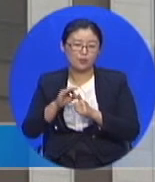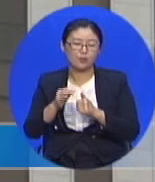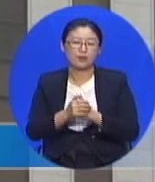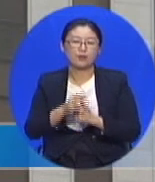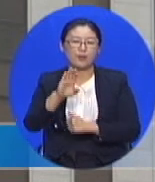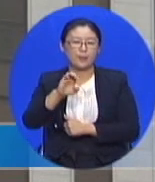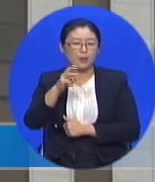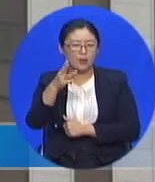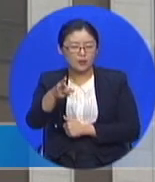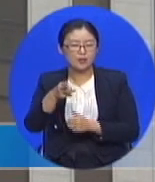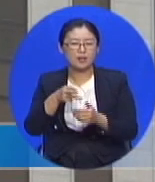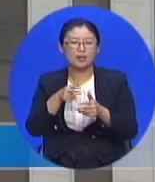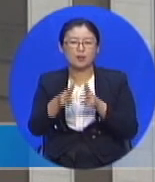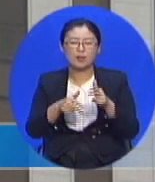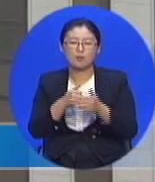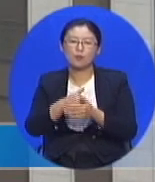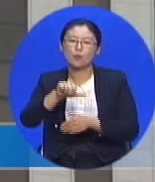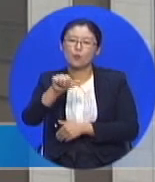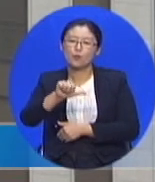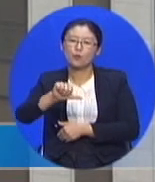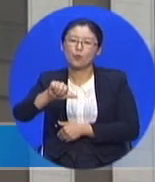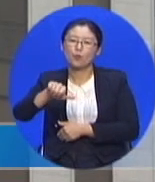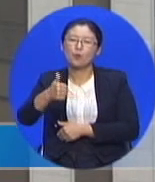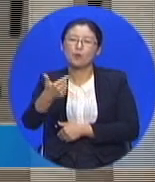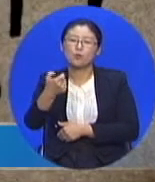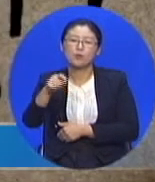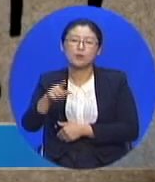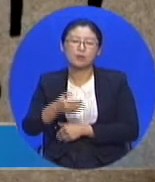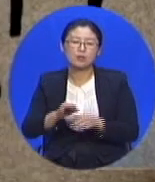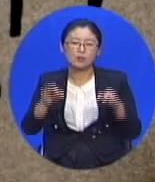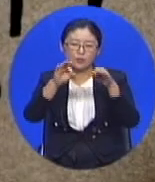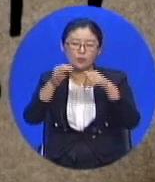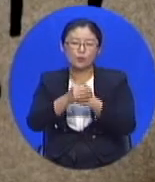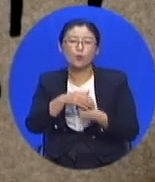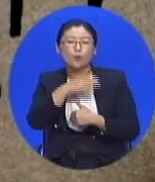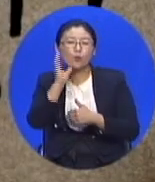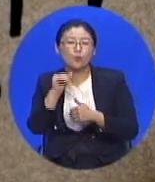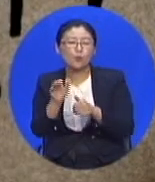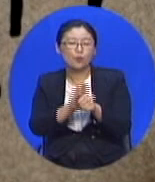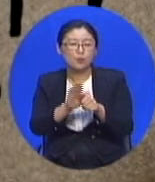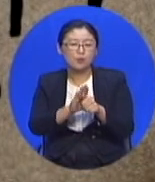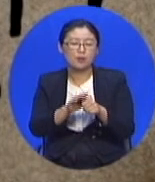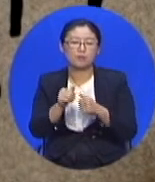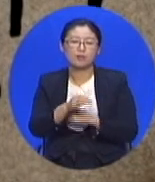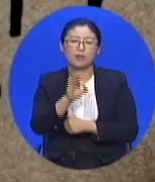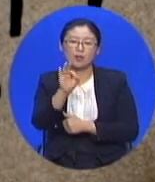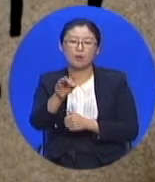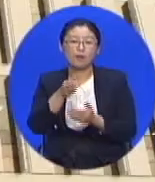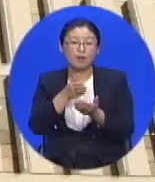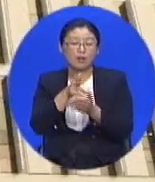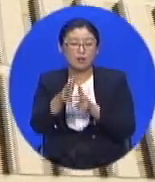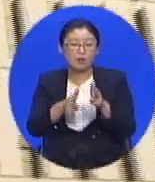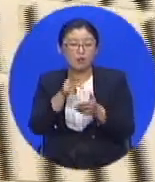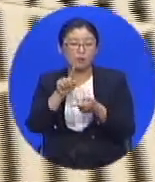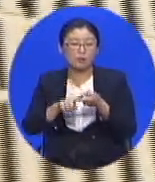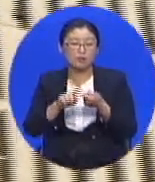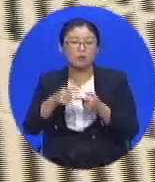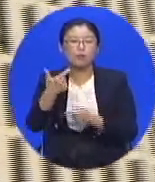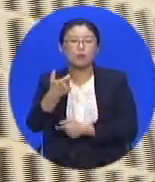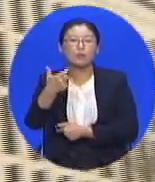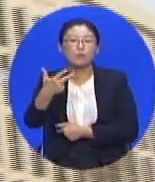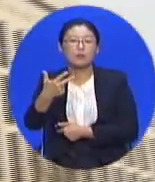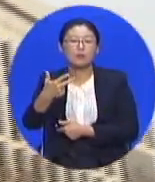43개 사업에서 5,562억 원이 증액됐고 노후 설계 서비스 지원 사업 등 10개 사업에 대해서는 67억